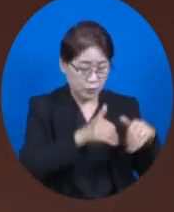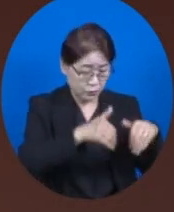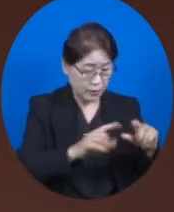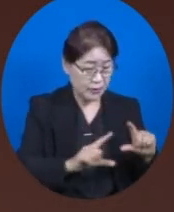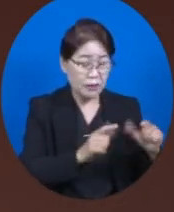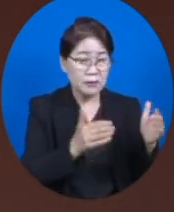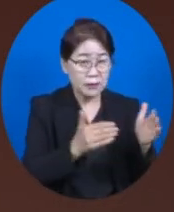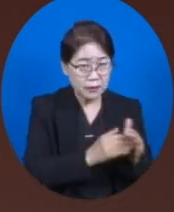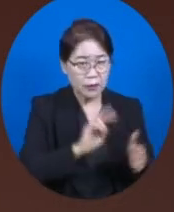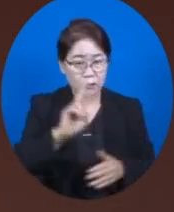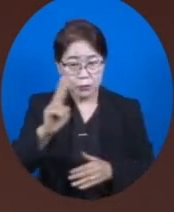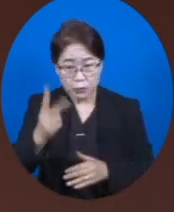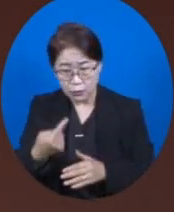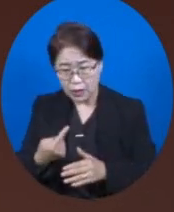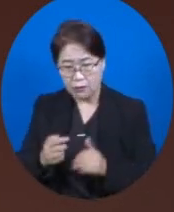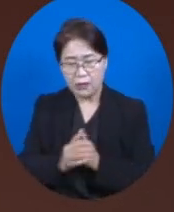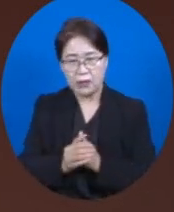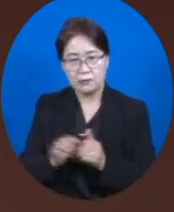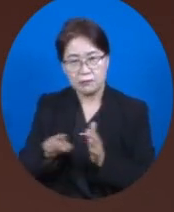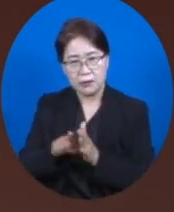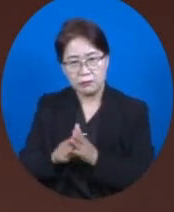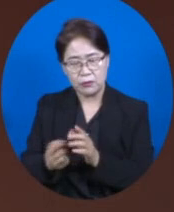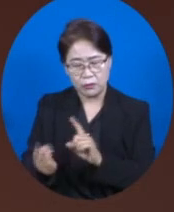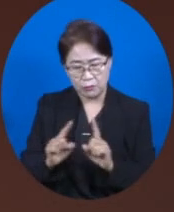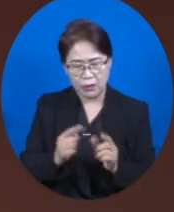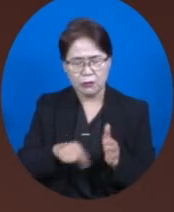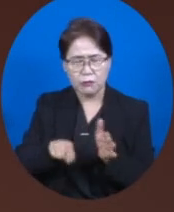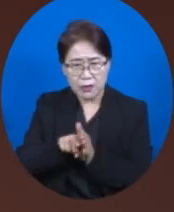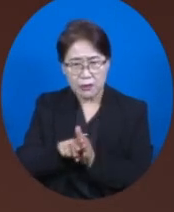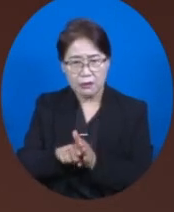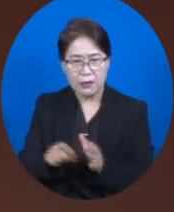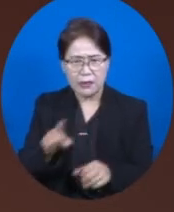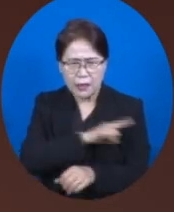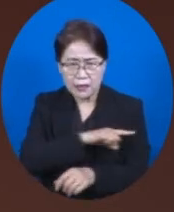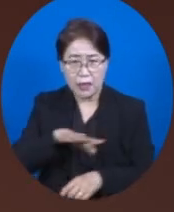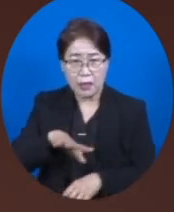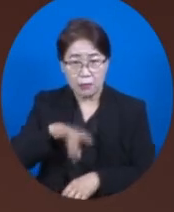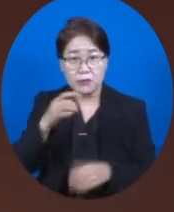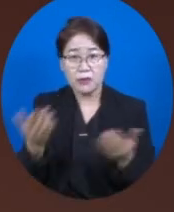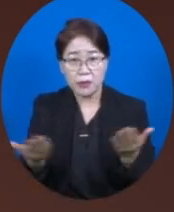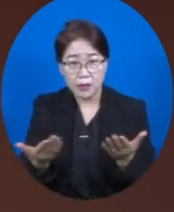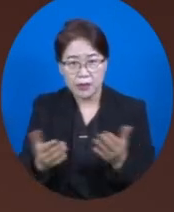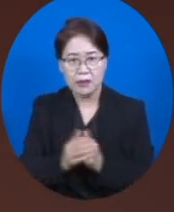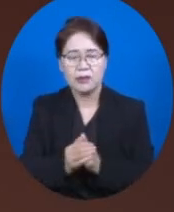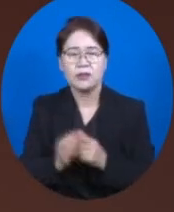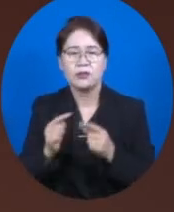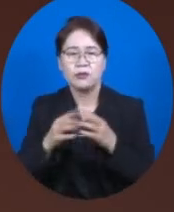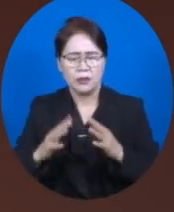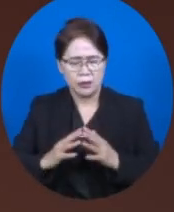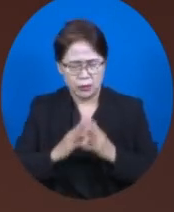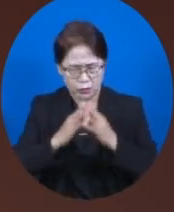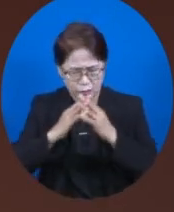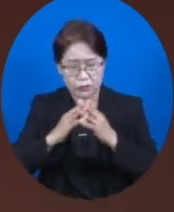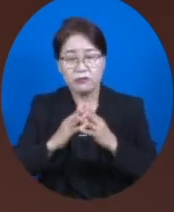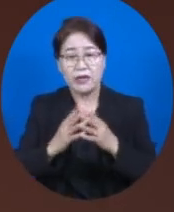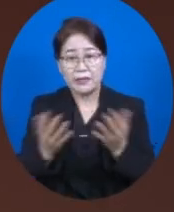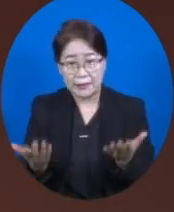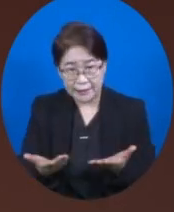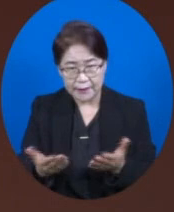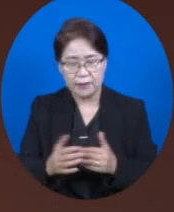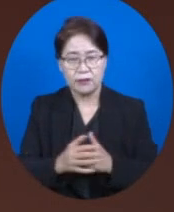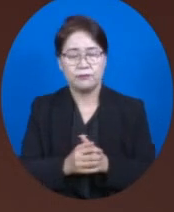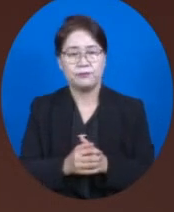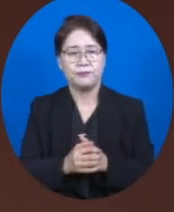자신들의 신앙을 회복하기 위해서 가장 먼저 하려고 했던게 뭐죠 성전을 건축하는 것이었습니다